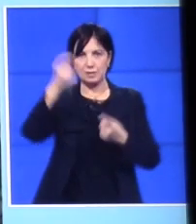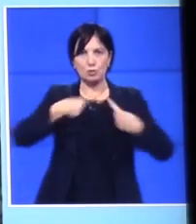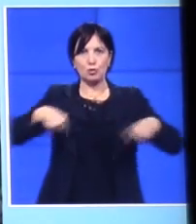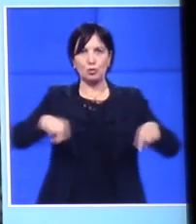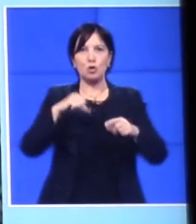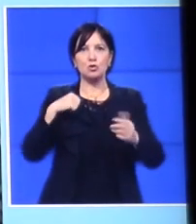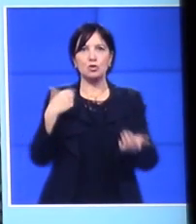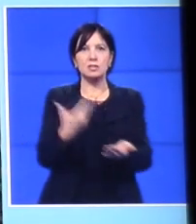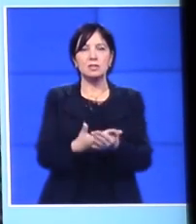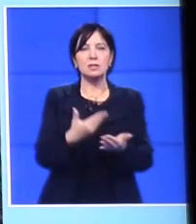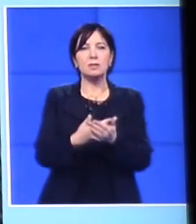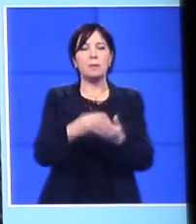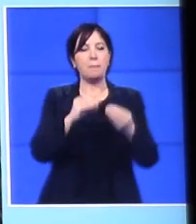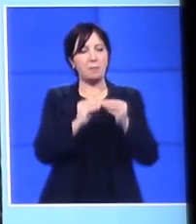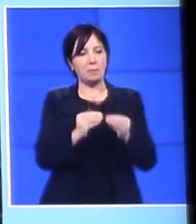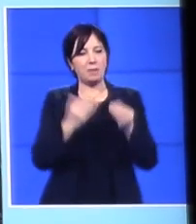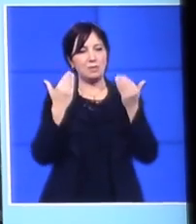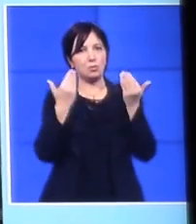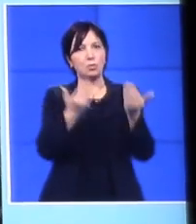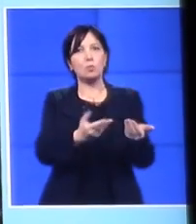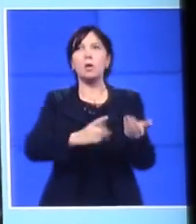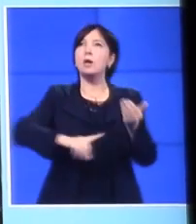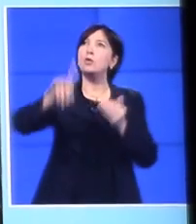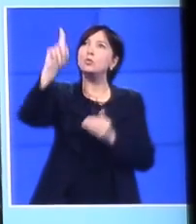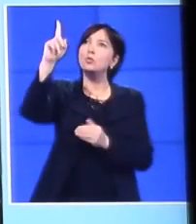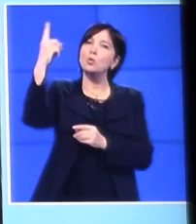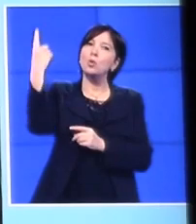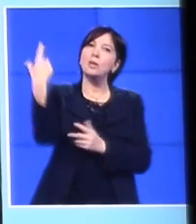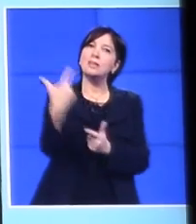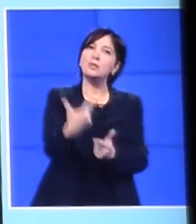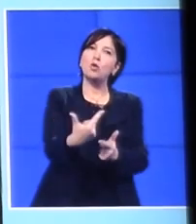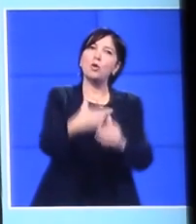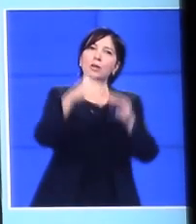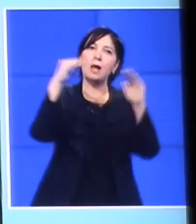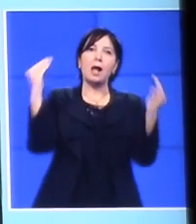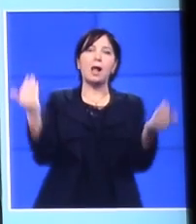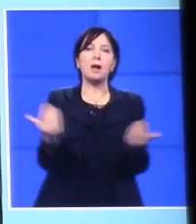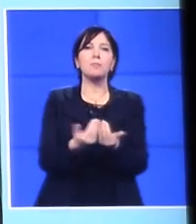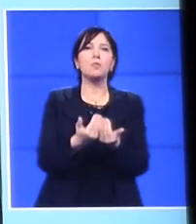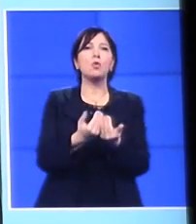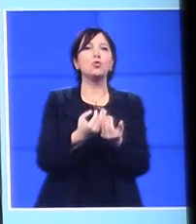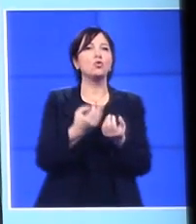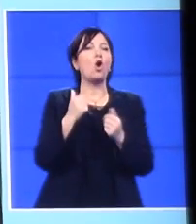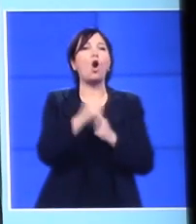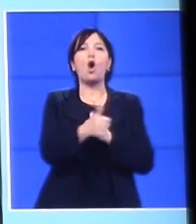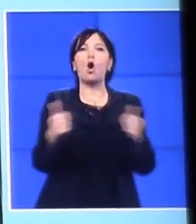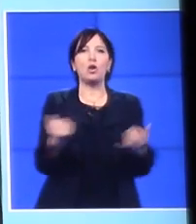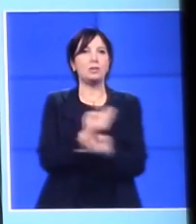per mezzo del quale tu, o Dio, doni al mondo ogni bene.